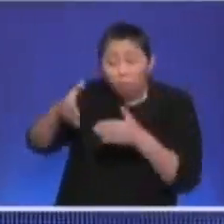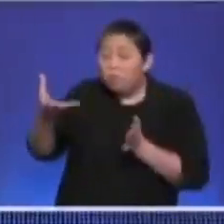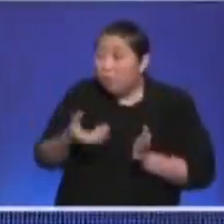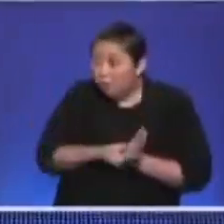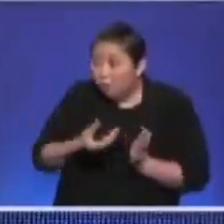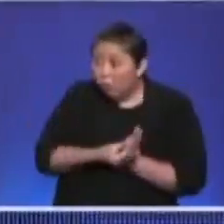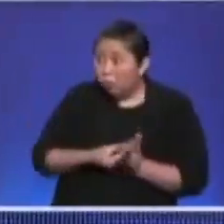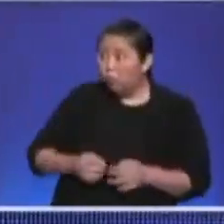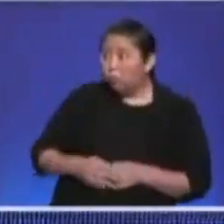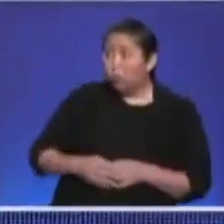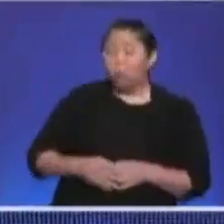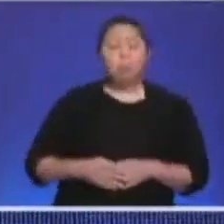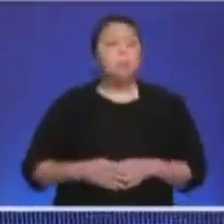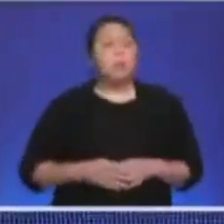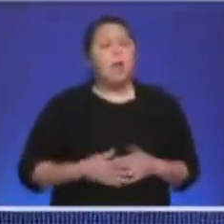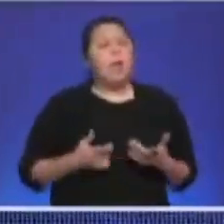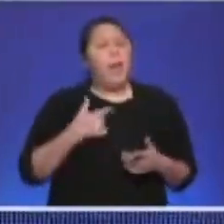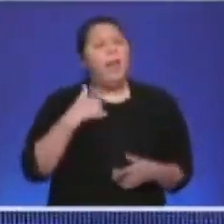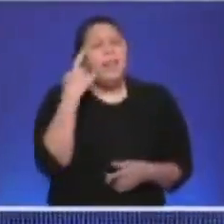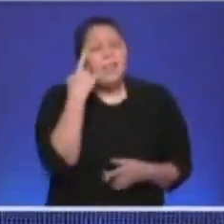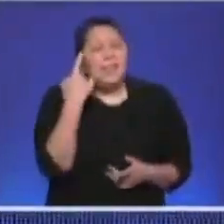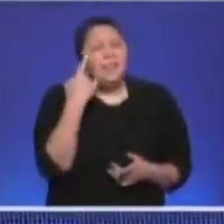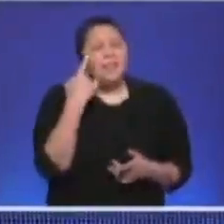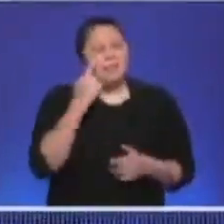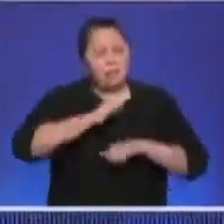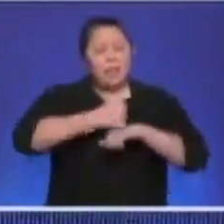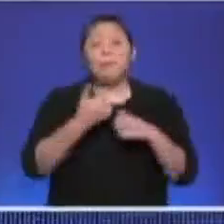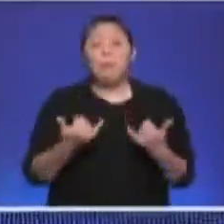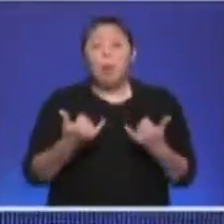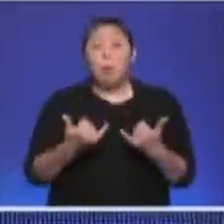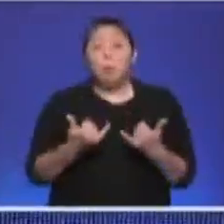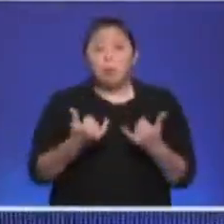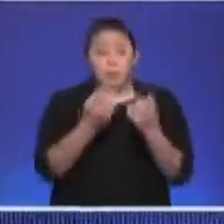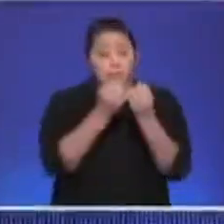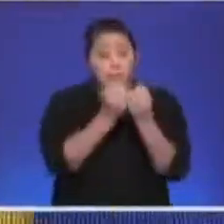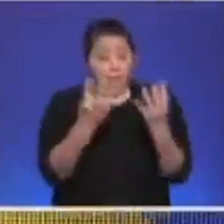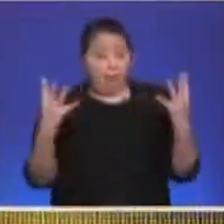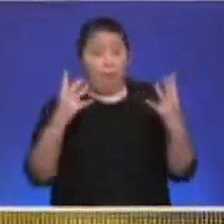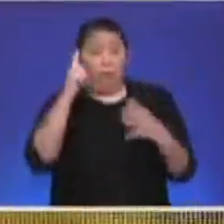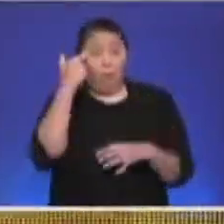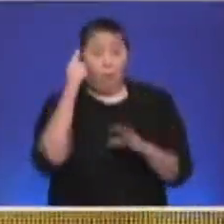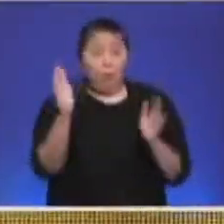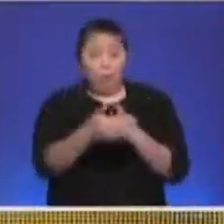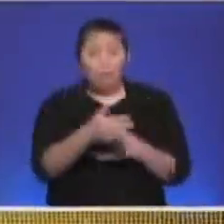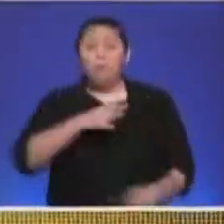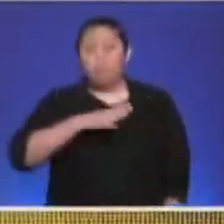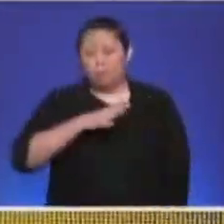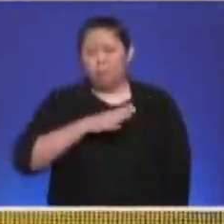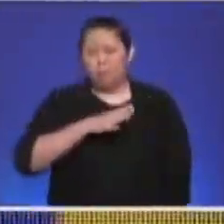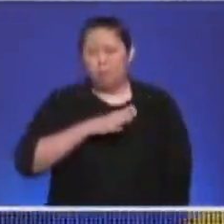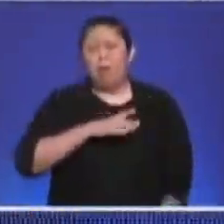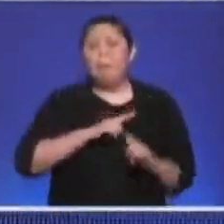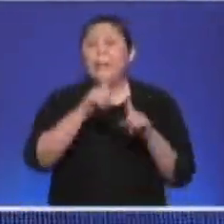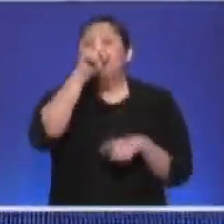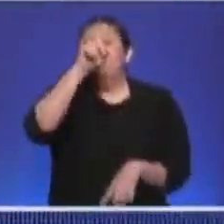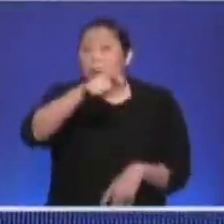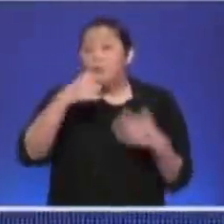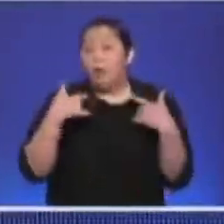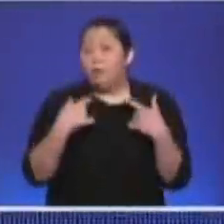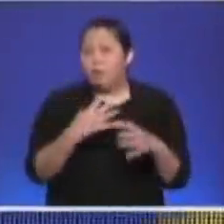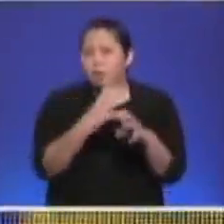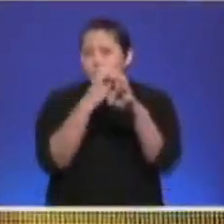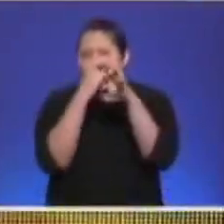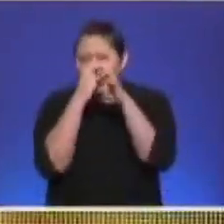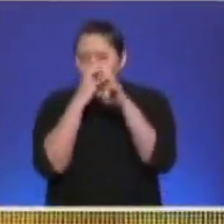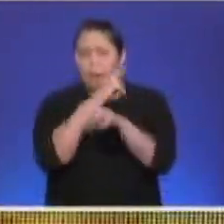Okay lang naman yung setup ngayon eh. Marami. Kaya lang bigyan natin ng ngipin, ano? Pero yun pa rin ang babalikan